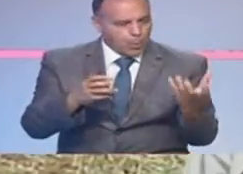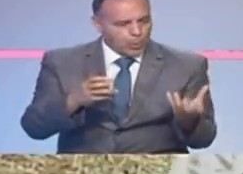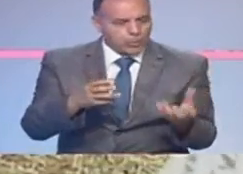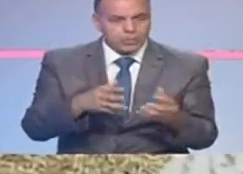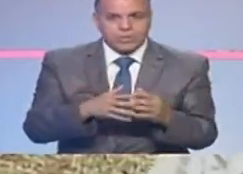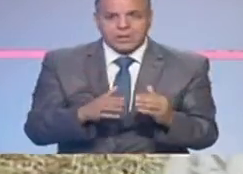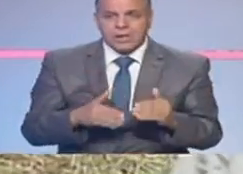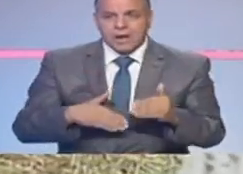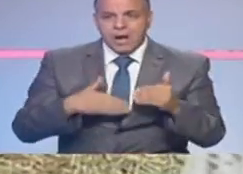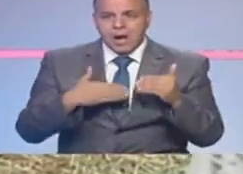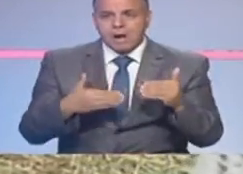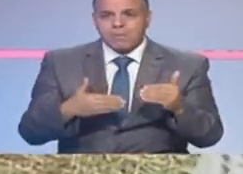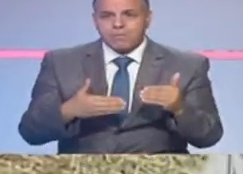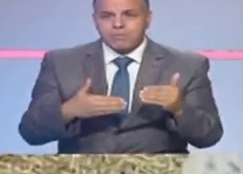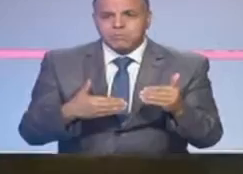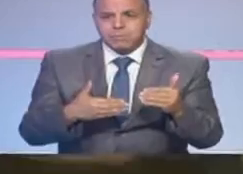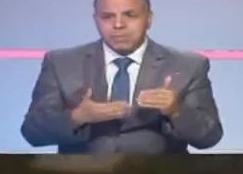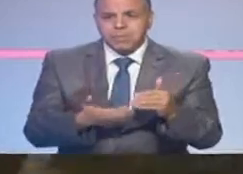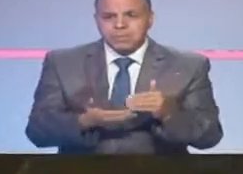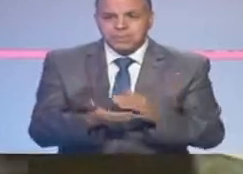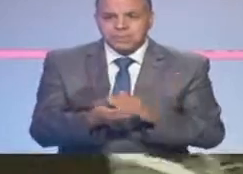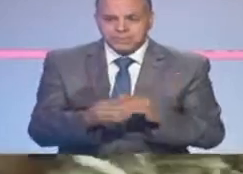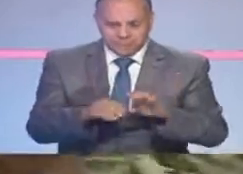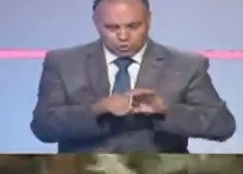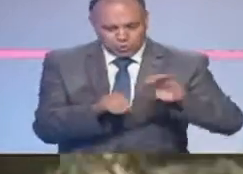وبدات مرحله الاسبوع